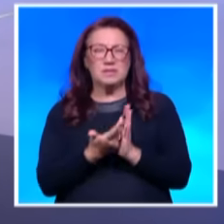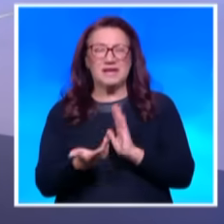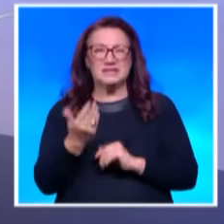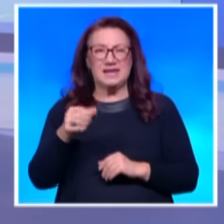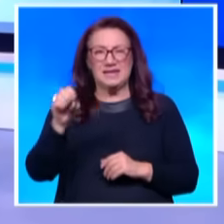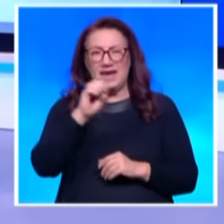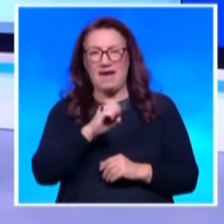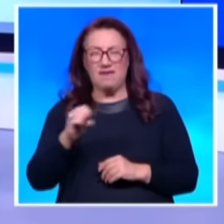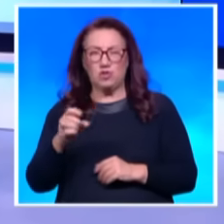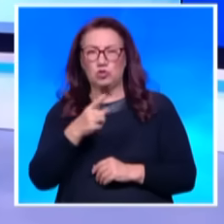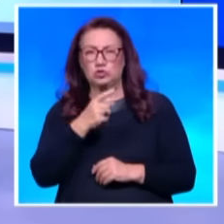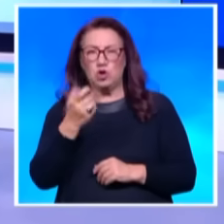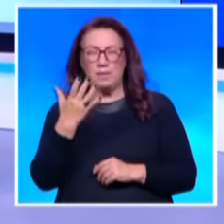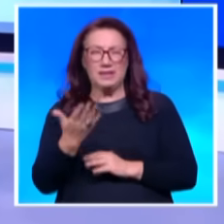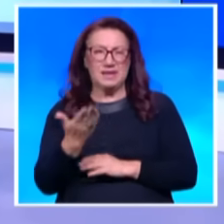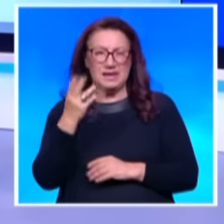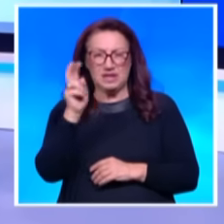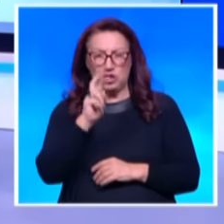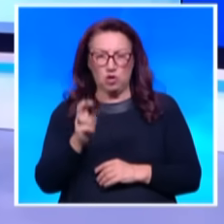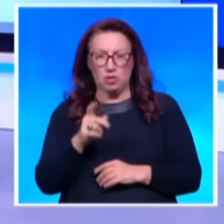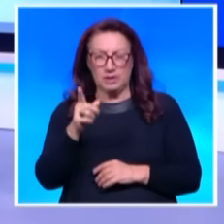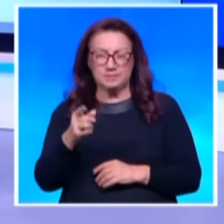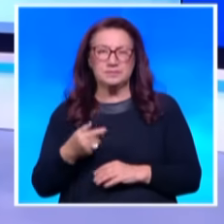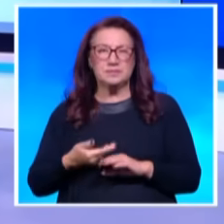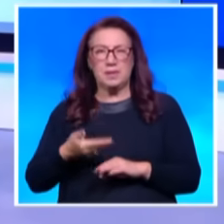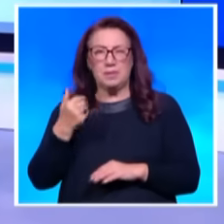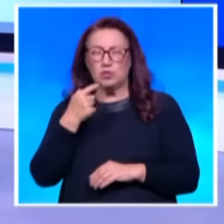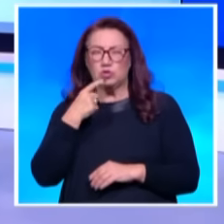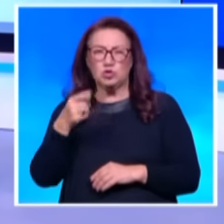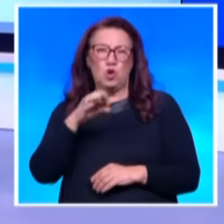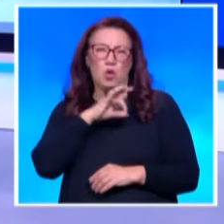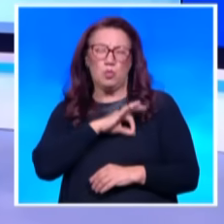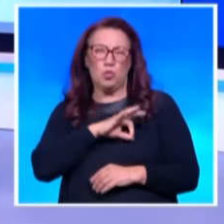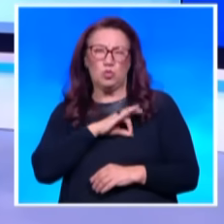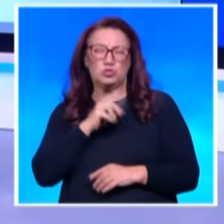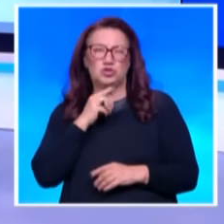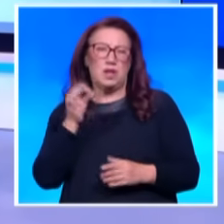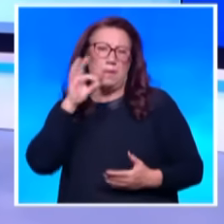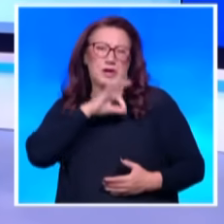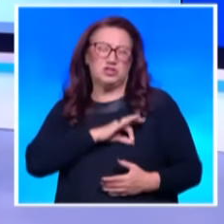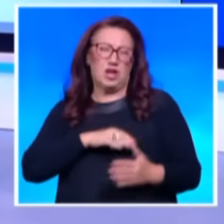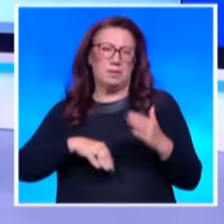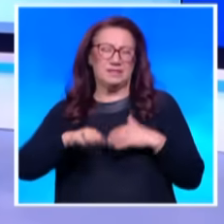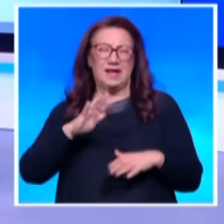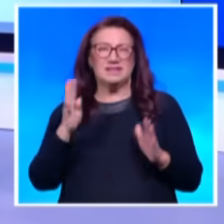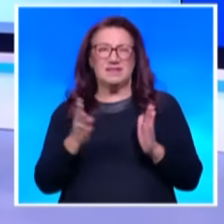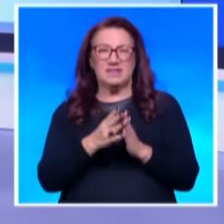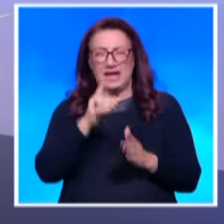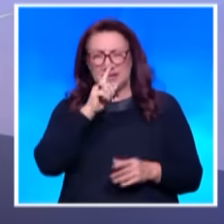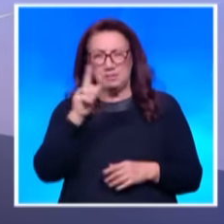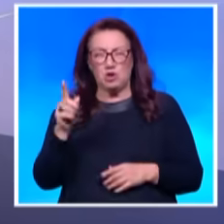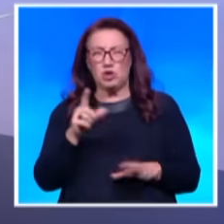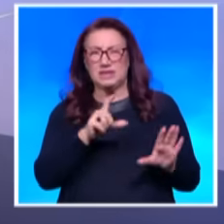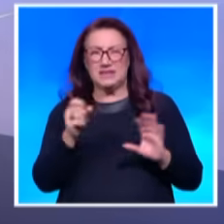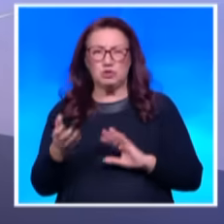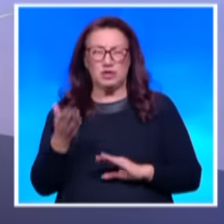000 долара. През изминалата година Пеевски е получил дивиденд от компания за над 19 милиона и 700 хиляди лева.